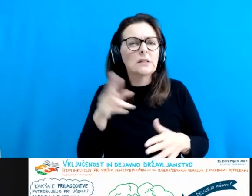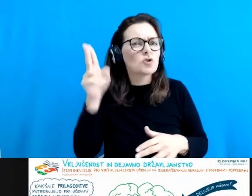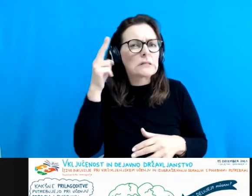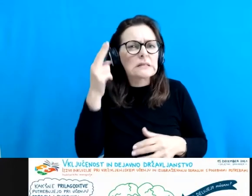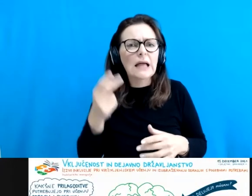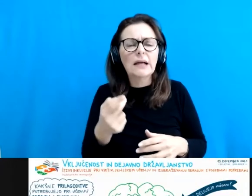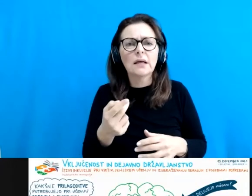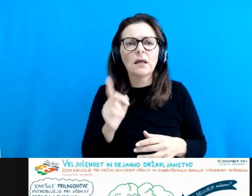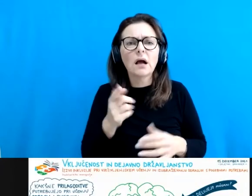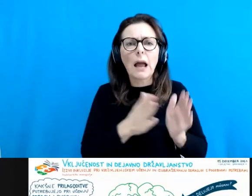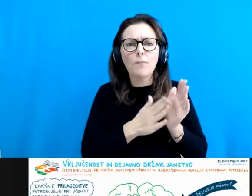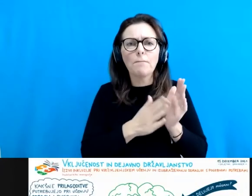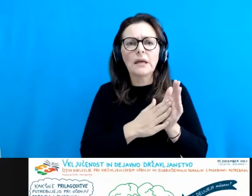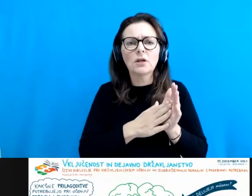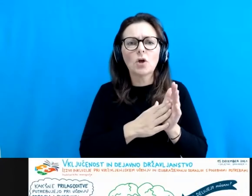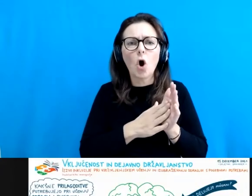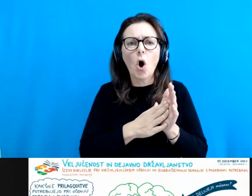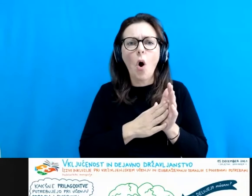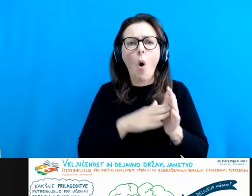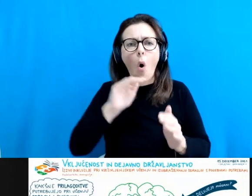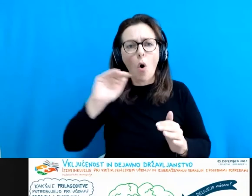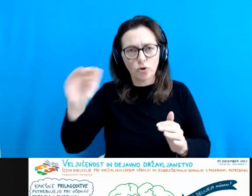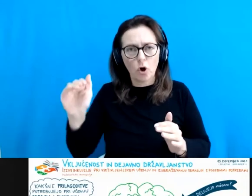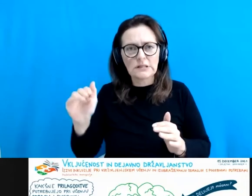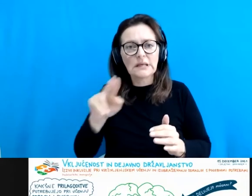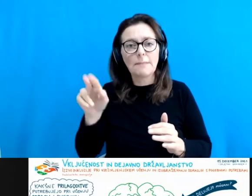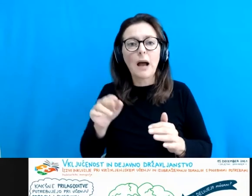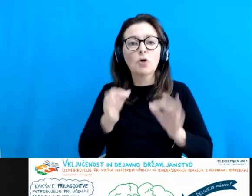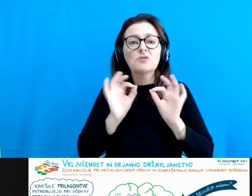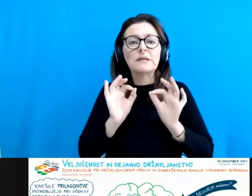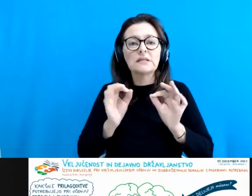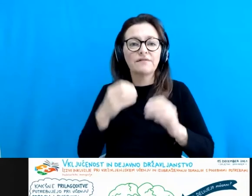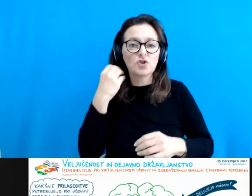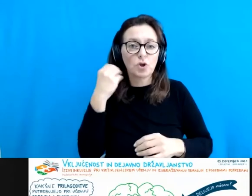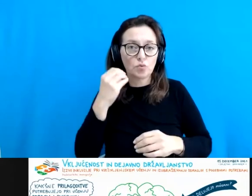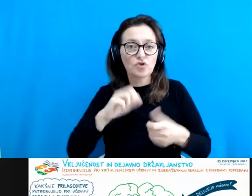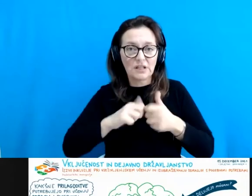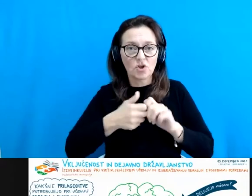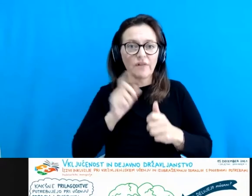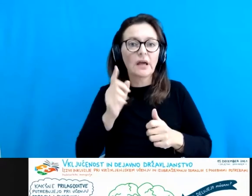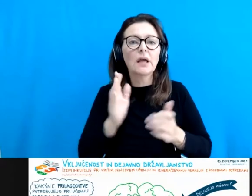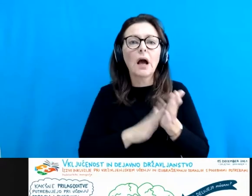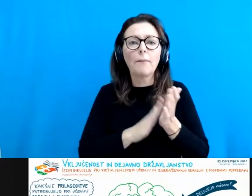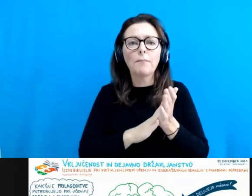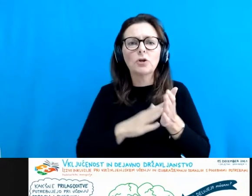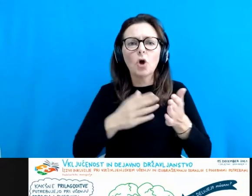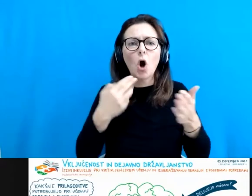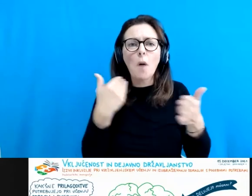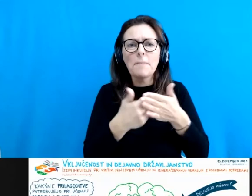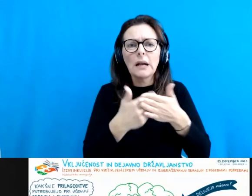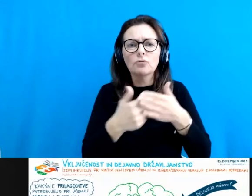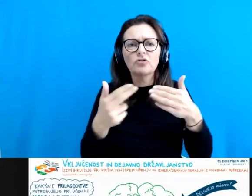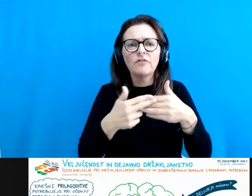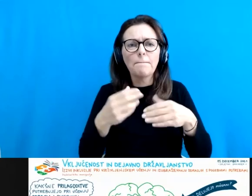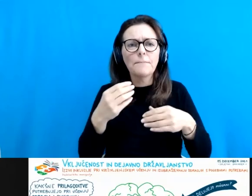kaj pomenijo otroci s specifičnimi učnimi težavami in kaj pomenijo prilagoditve pri urah. Ali predvidevate